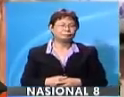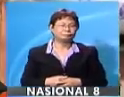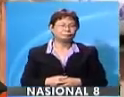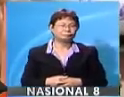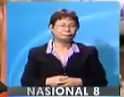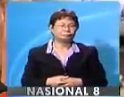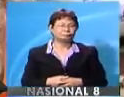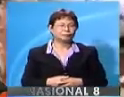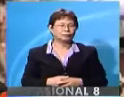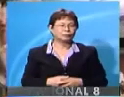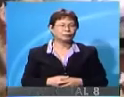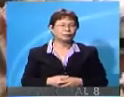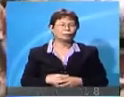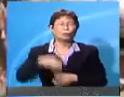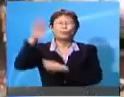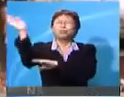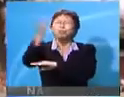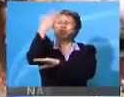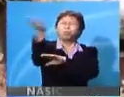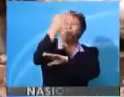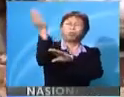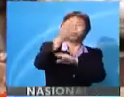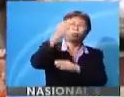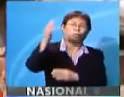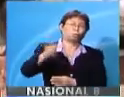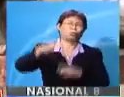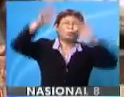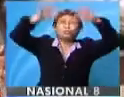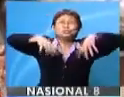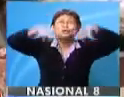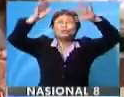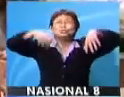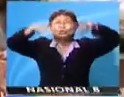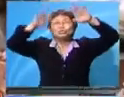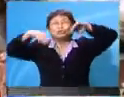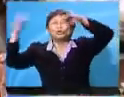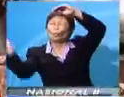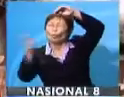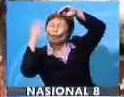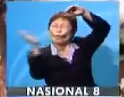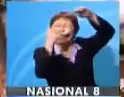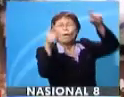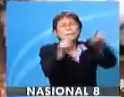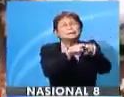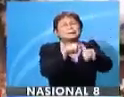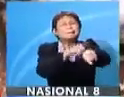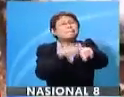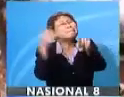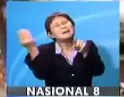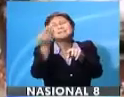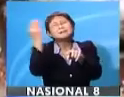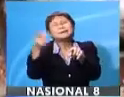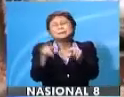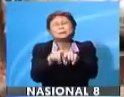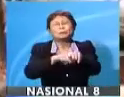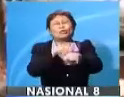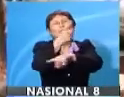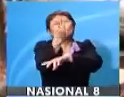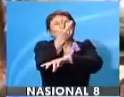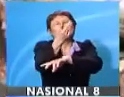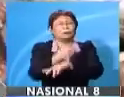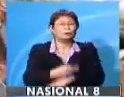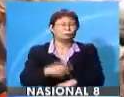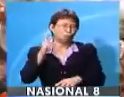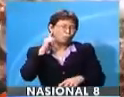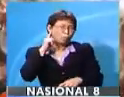Tidur. Mula angin ni pukul 1. Si dulilah hujan lebatnya. Macam biasalah, dah pukul 2. Tengah adanya